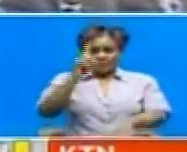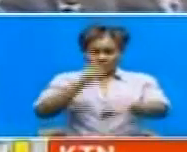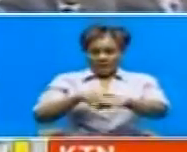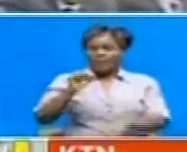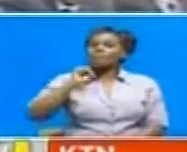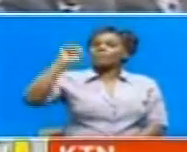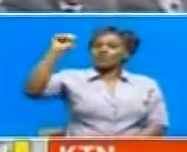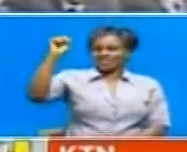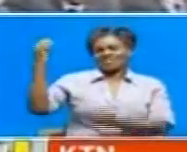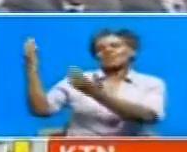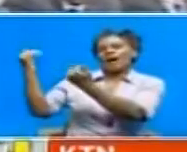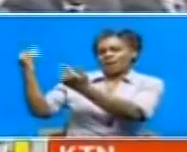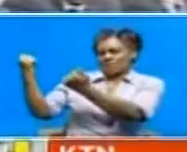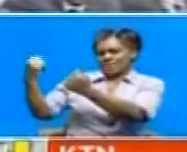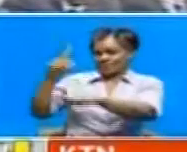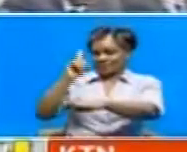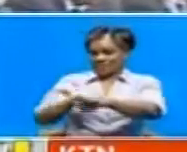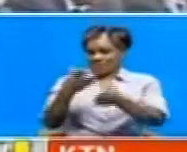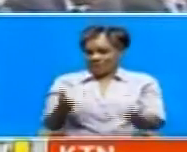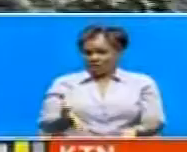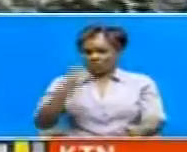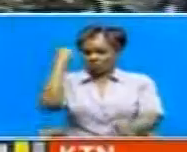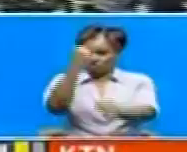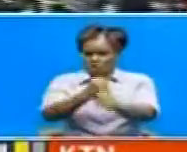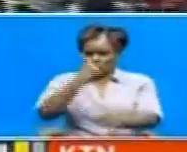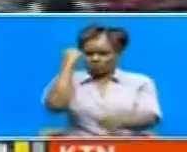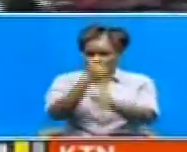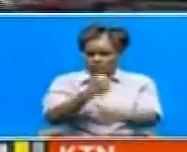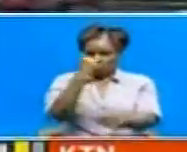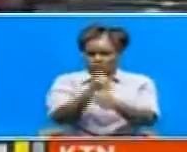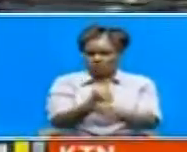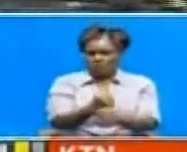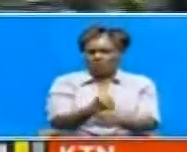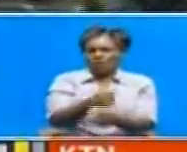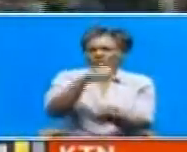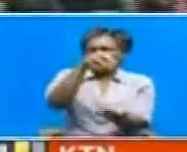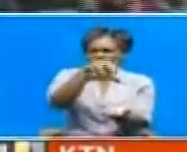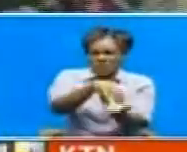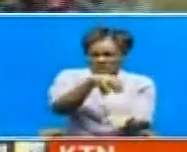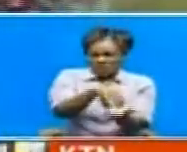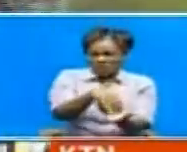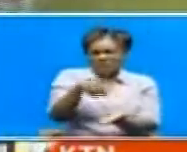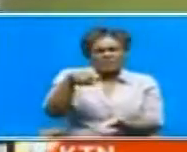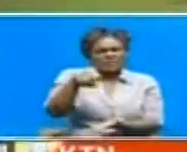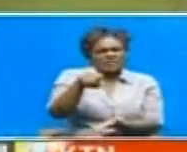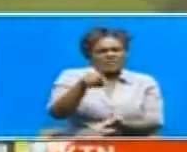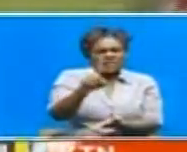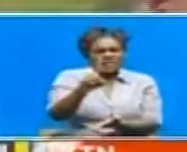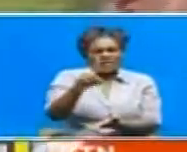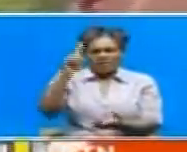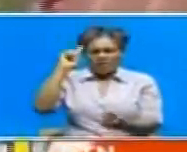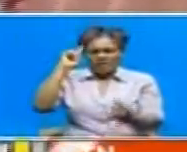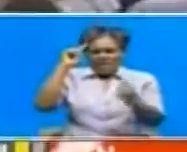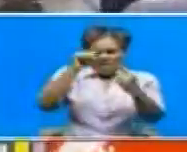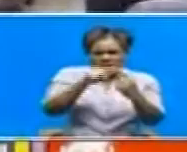siasa utakuja. Sasa ni wakati ya kazi. Katika hali ilionekana kana kwamba kuwalenga